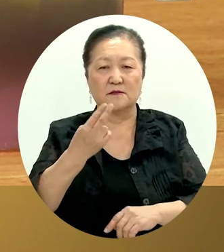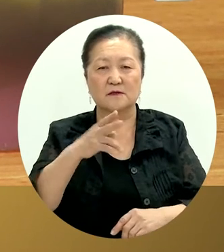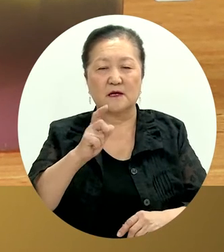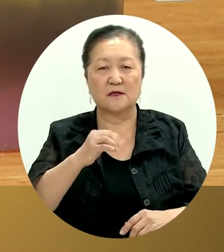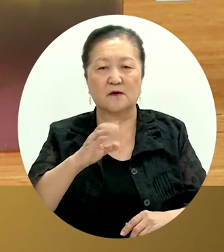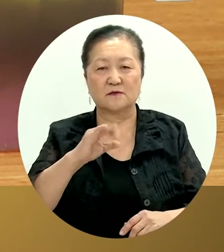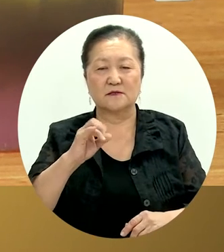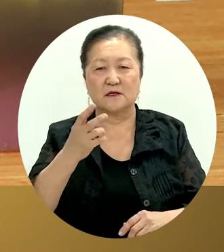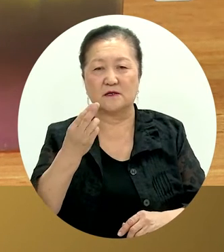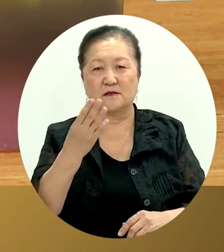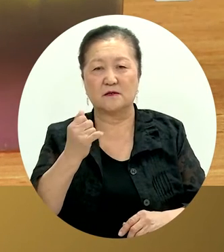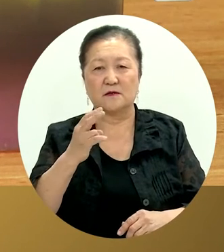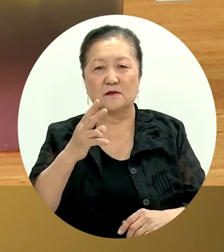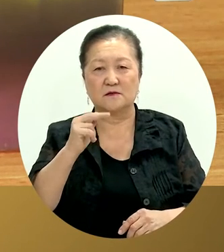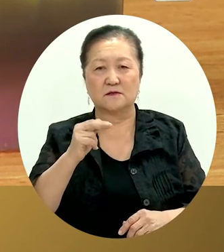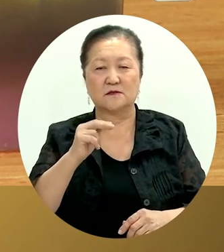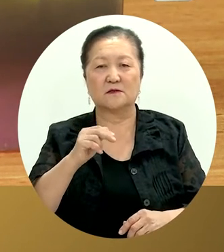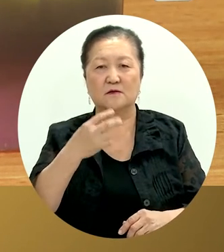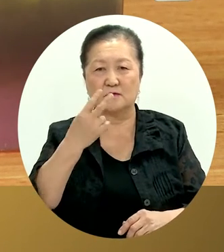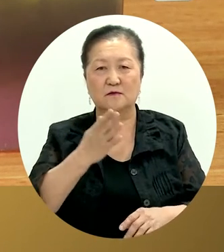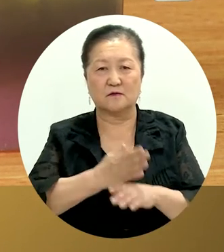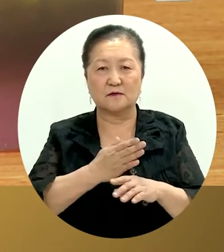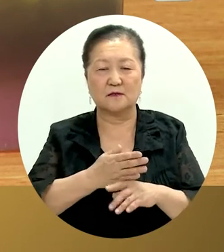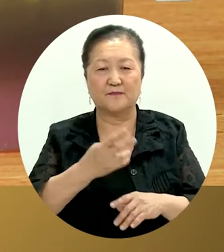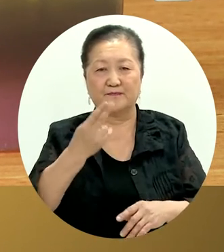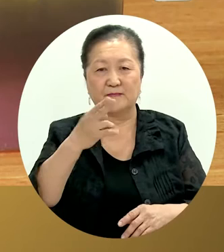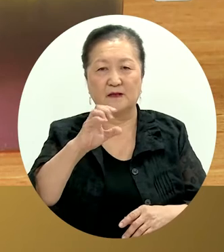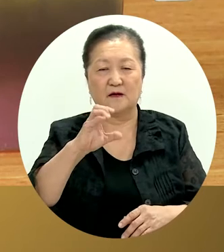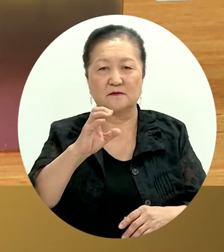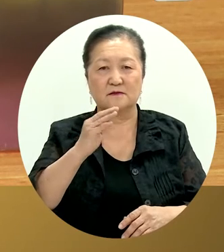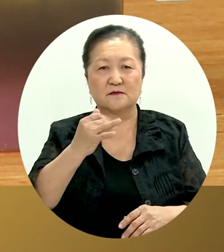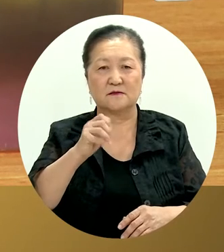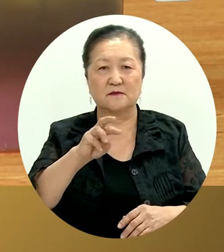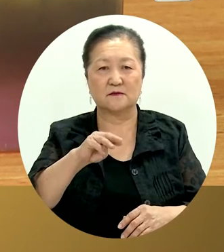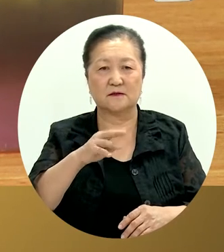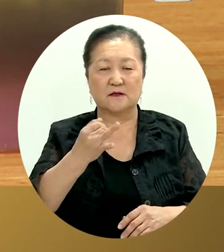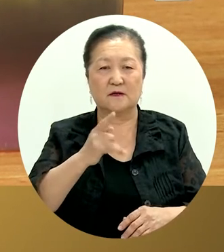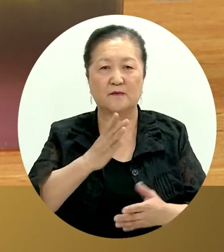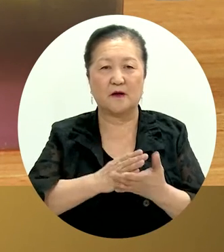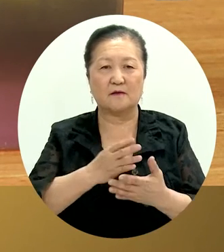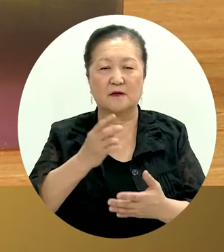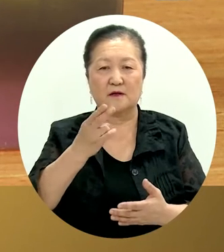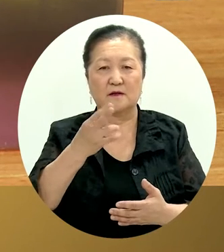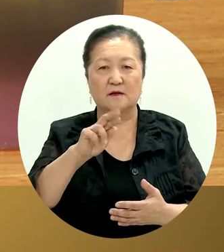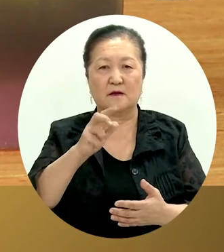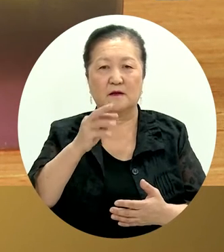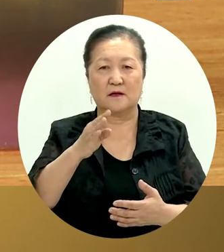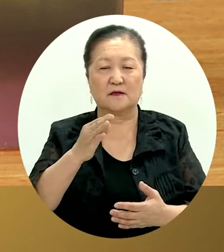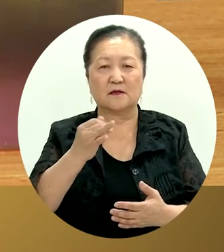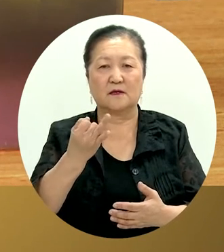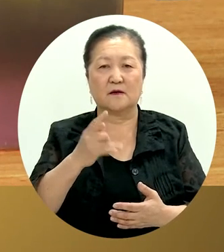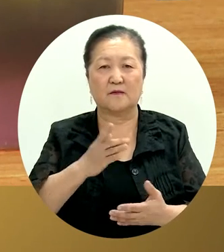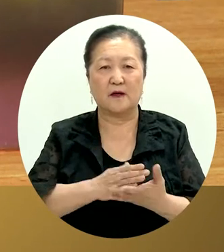шин чанар өгсөн. Тэгэхээр давсчилт ихтэй ус маань нэгт ихтэй байгаа. Аа давсчилт багтаа ус маань нэгт бага байгаа. Тийм учраас энэ